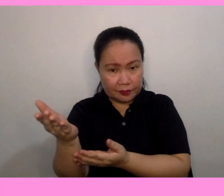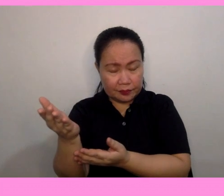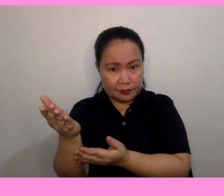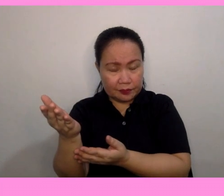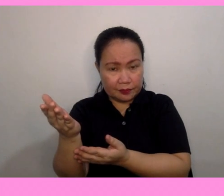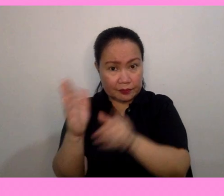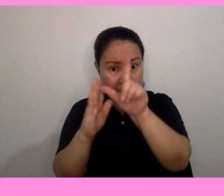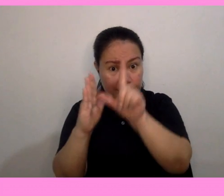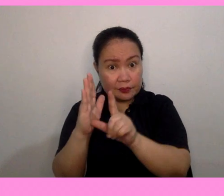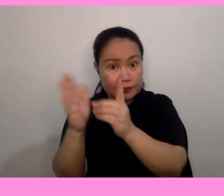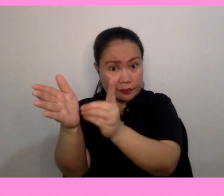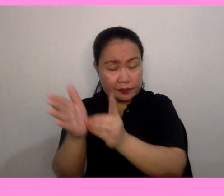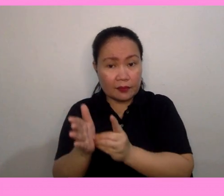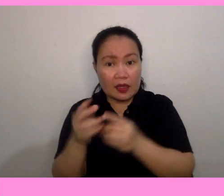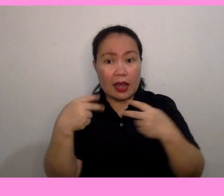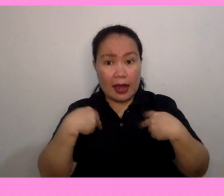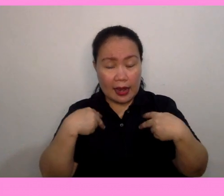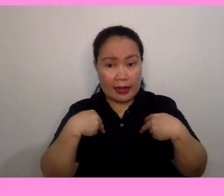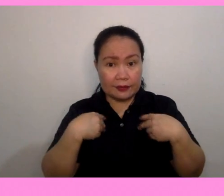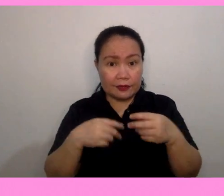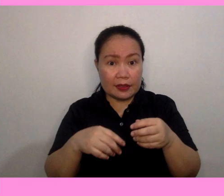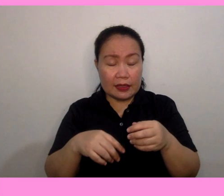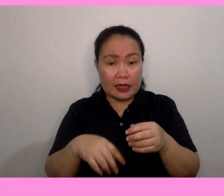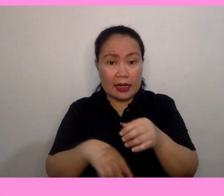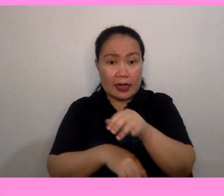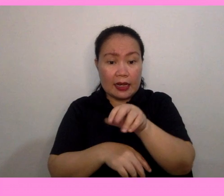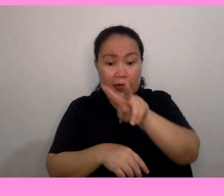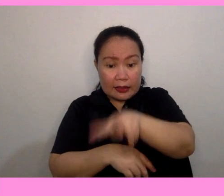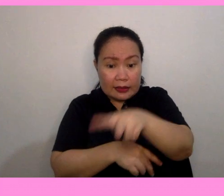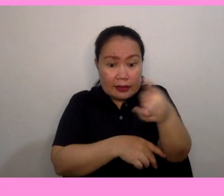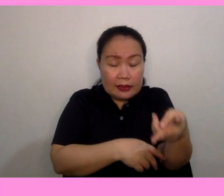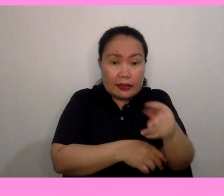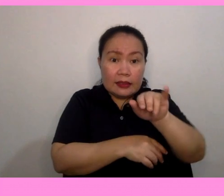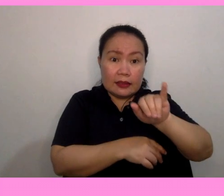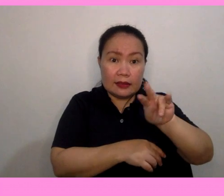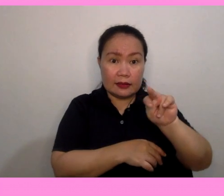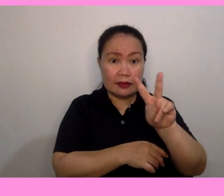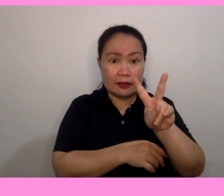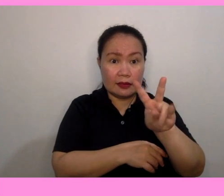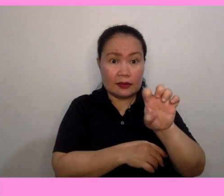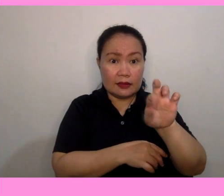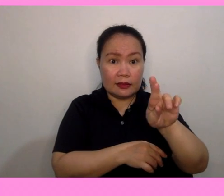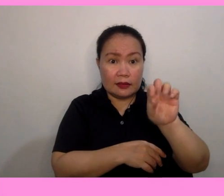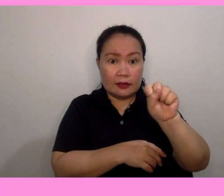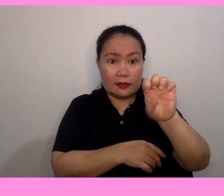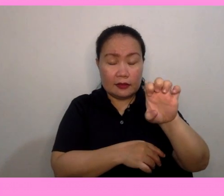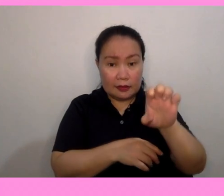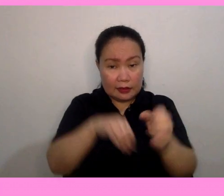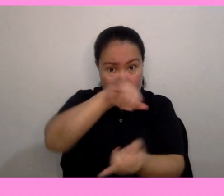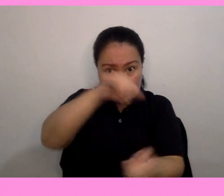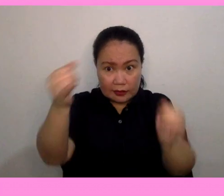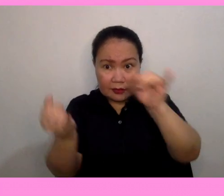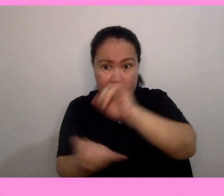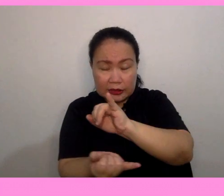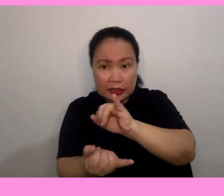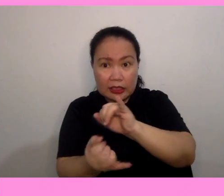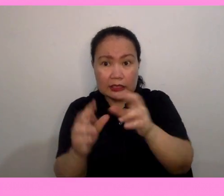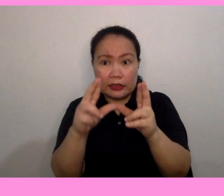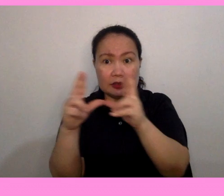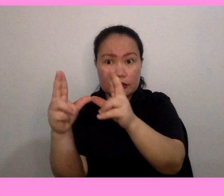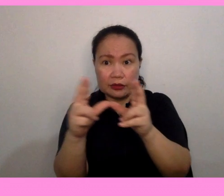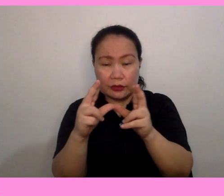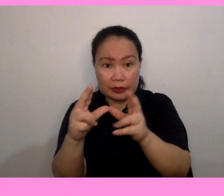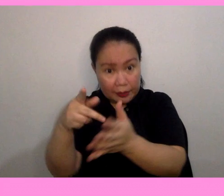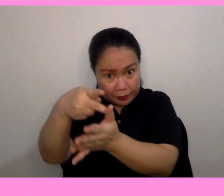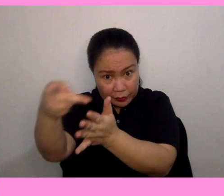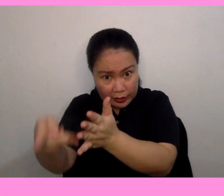Isinasaad ng batas ng demand na mayroong inverse o magkasalungat na ugnayan ang presyo sa quantity demanded